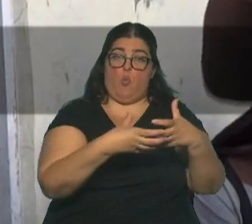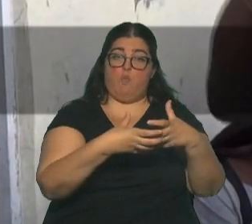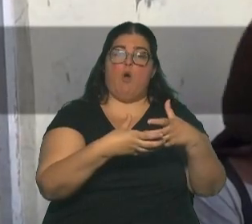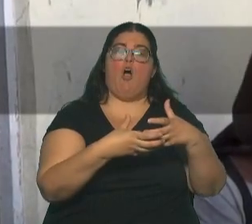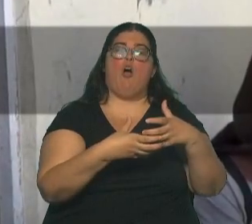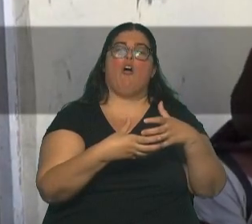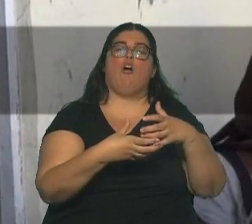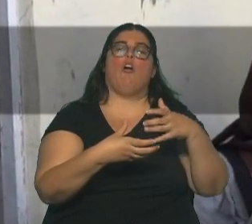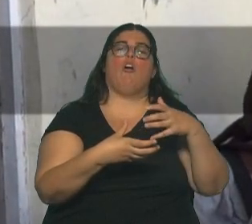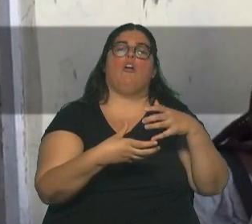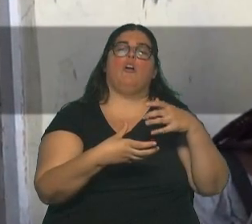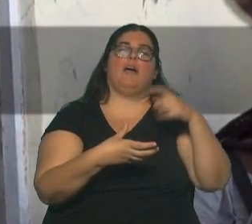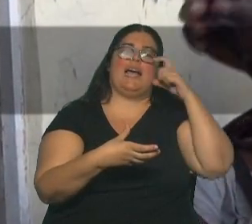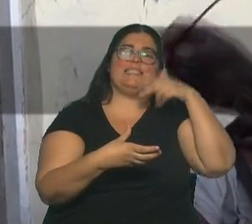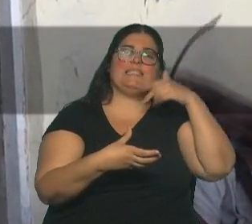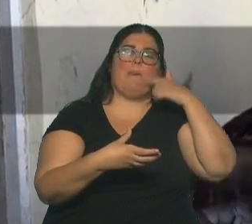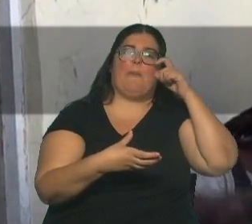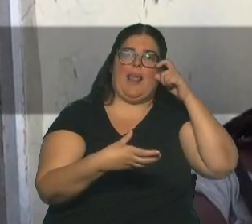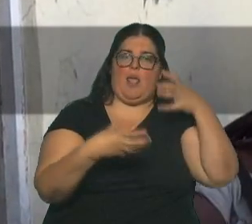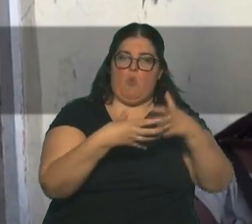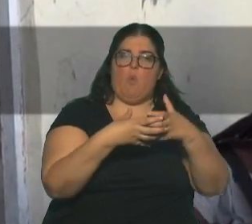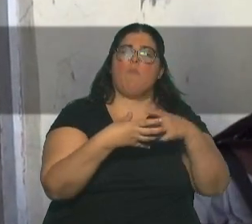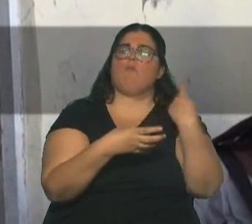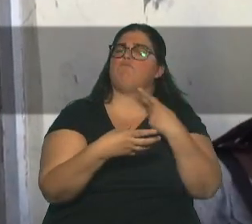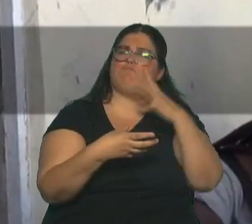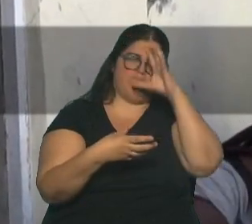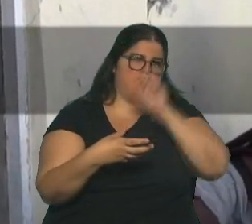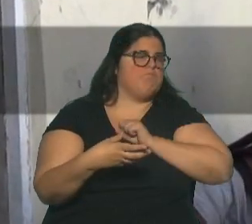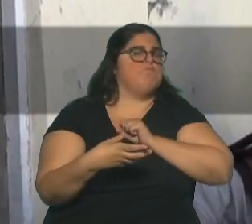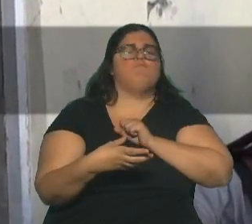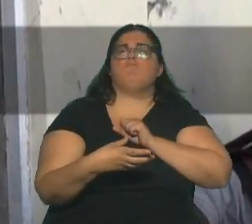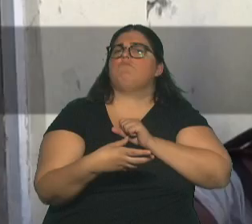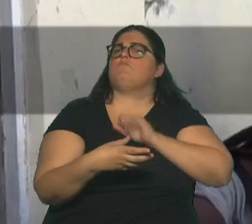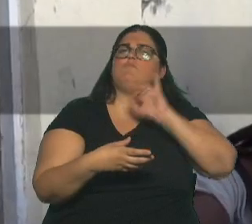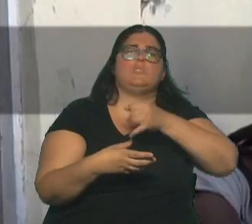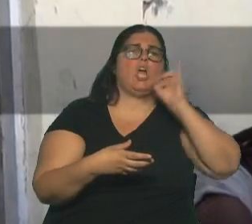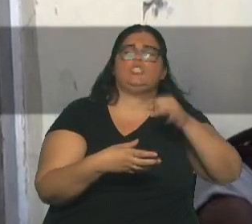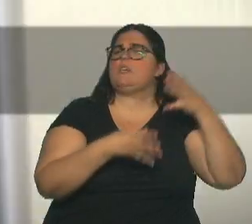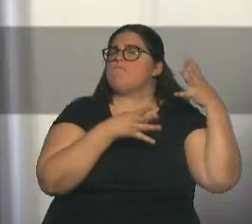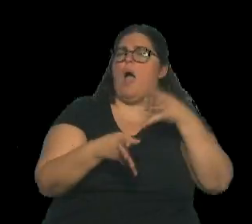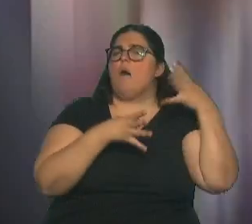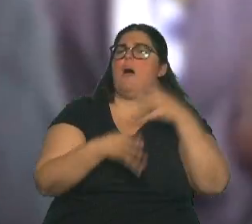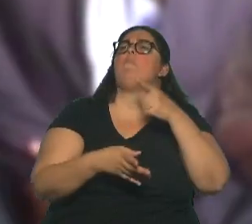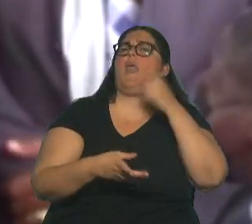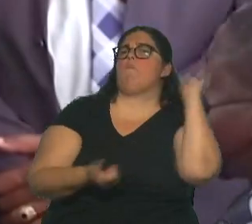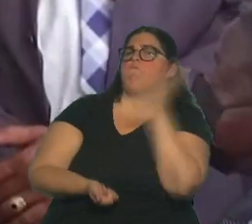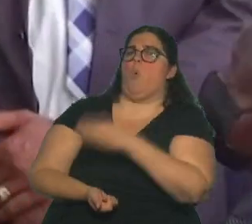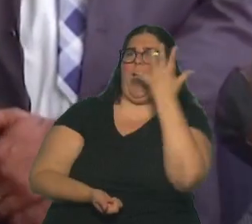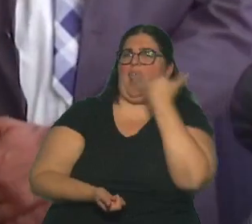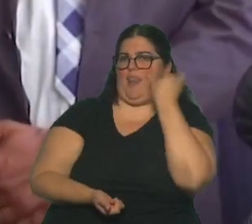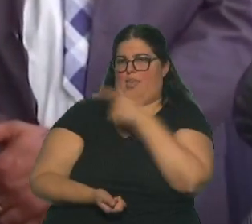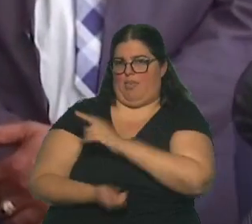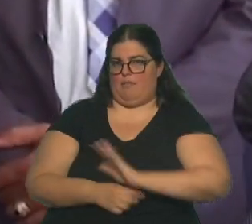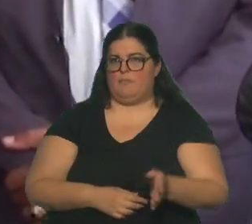Je parle de nous vivons ensemble. Nous prêts pour nous faire alliance à Diab. Nous prêts pour nous dormir même côté à Diab. Nous avons besoin de Ariel Henry. En ese